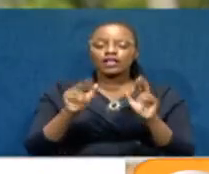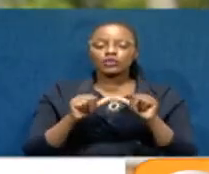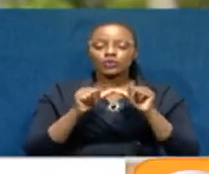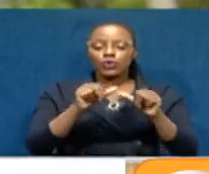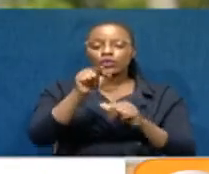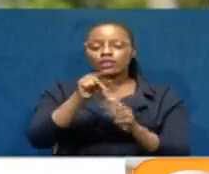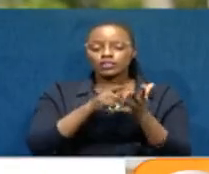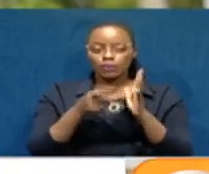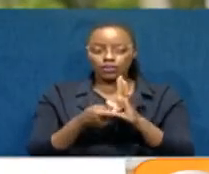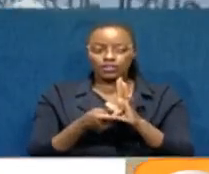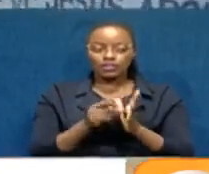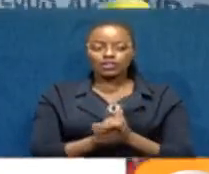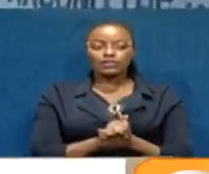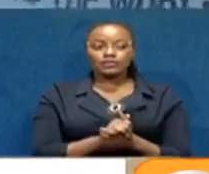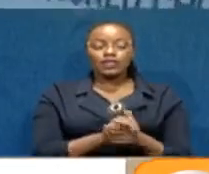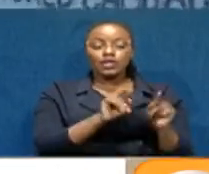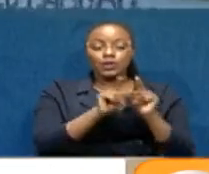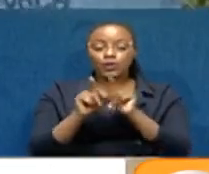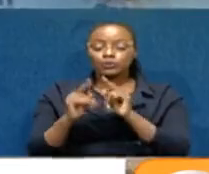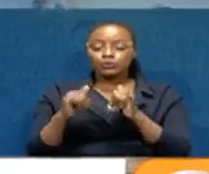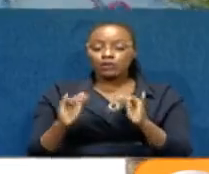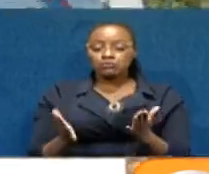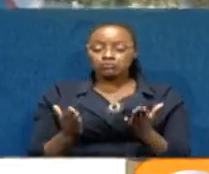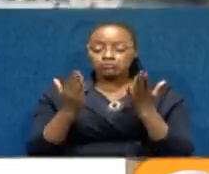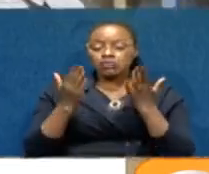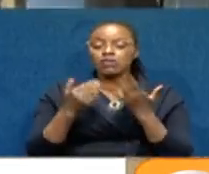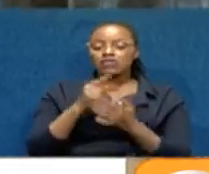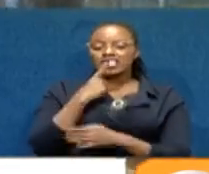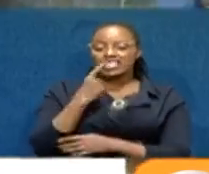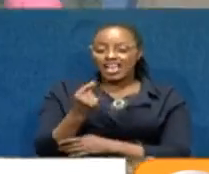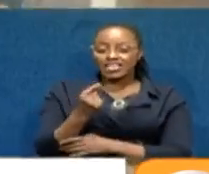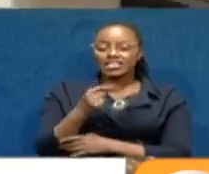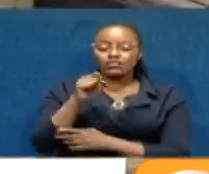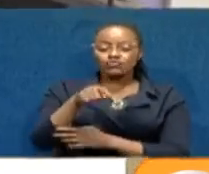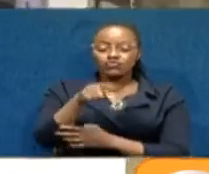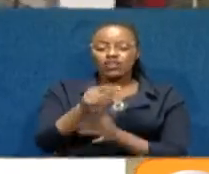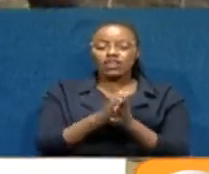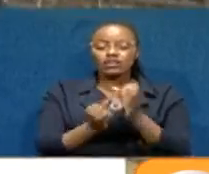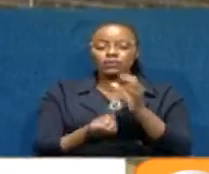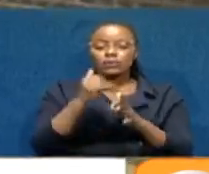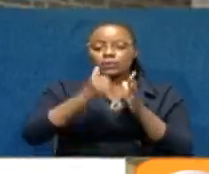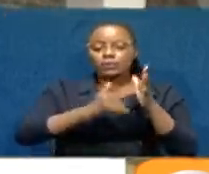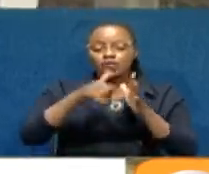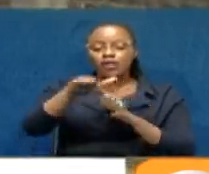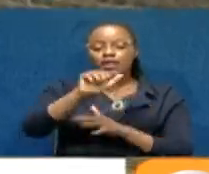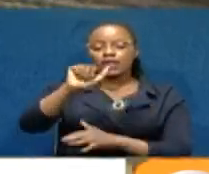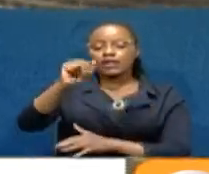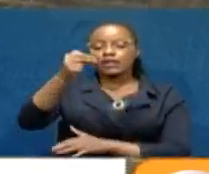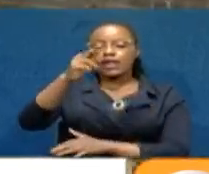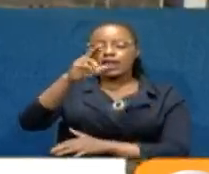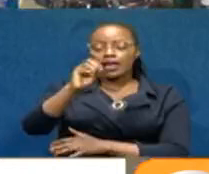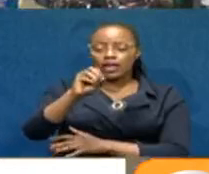Kuendesha mradi huu, mbali na kuboresha kilimo cha mpunga na kufufua viwanda katika eneo la